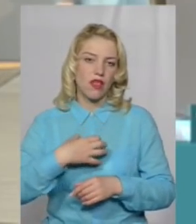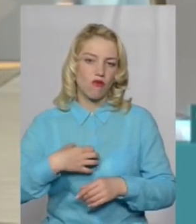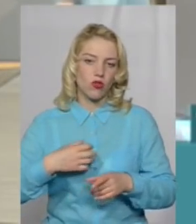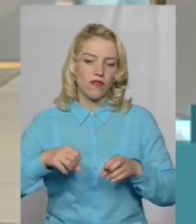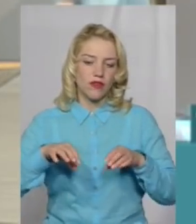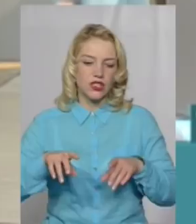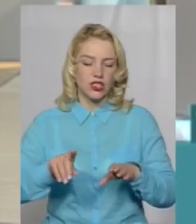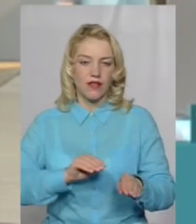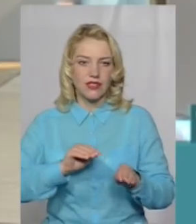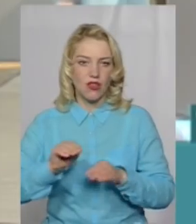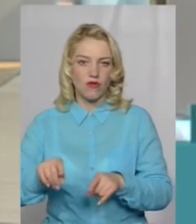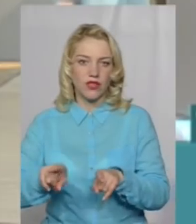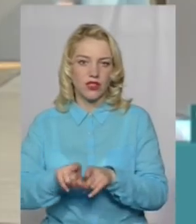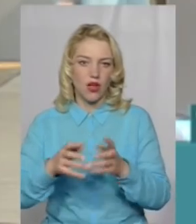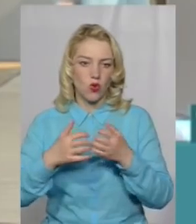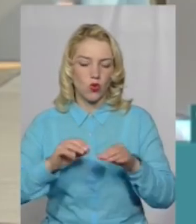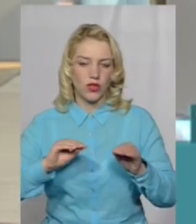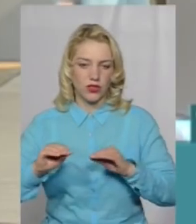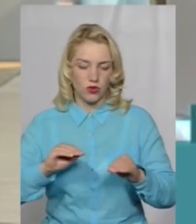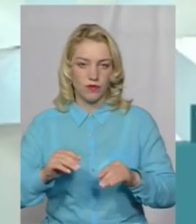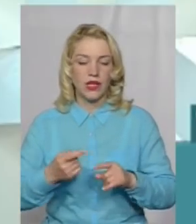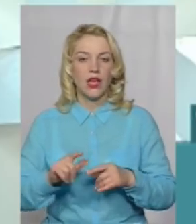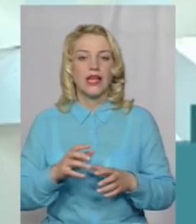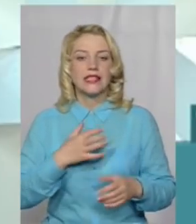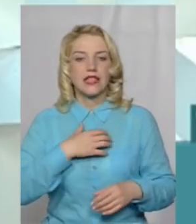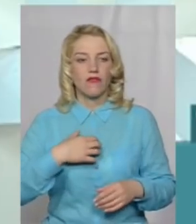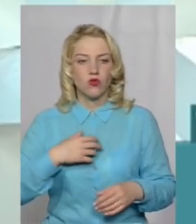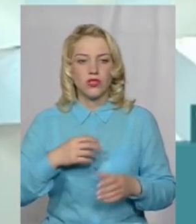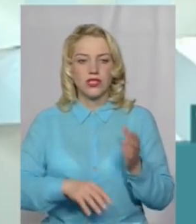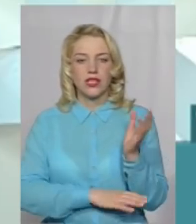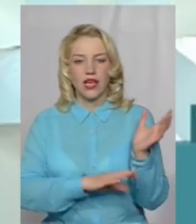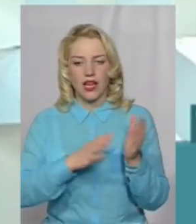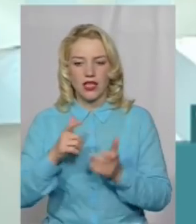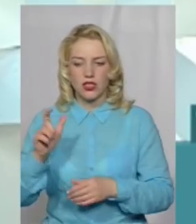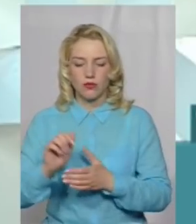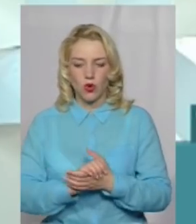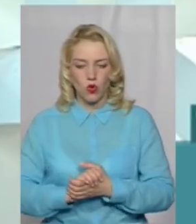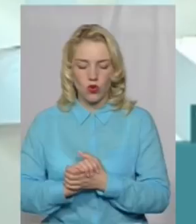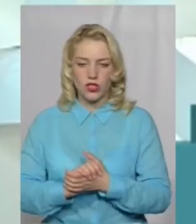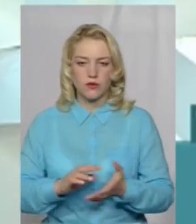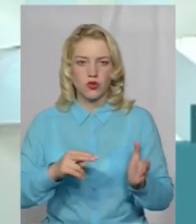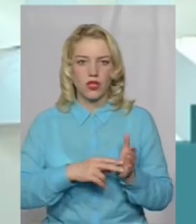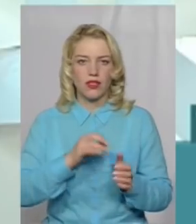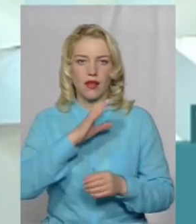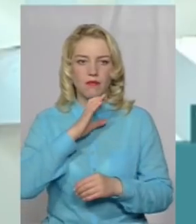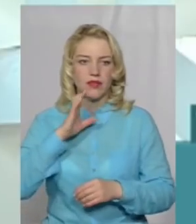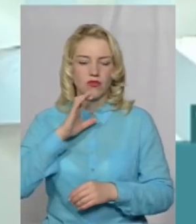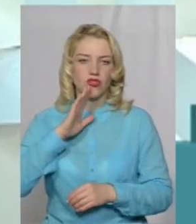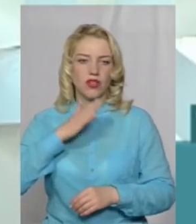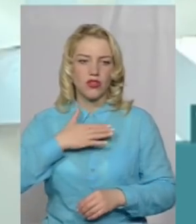встановити цю лінію? Ну, по-перше, Славутський лісгосп, він розташований на півночі нашої області. Це один із так